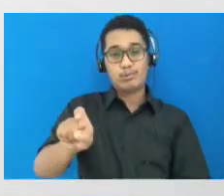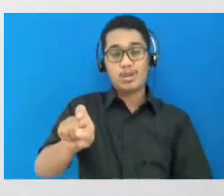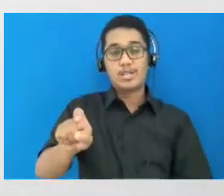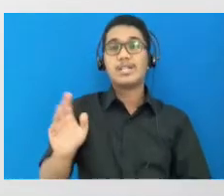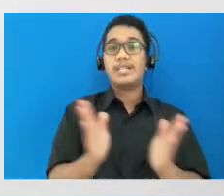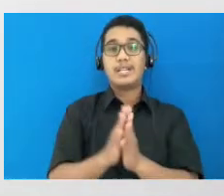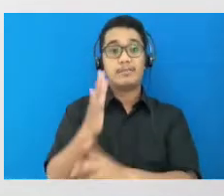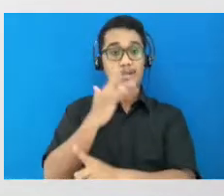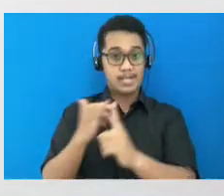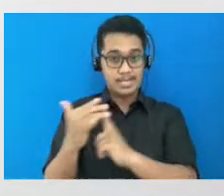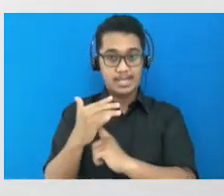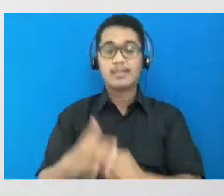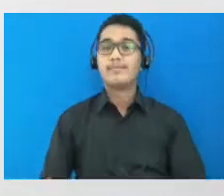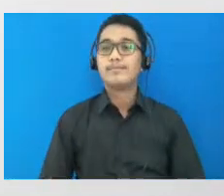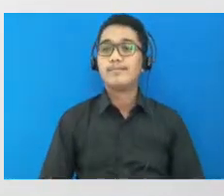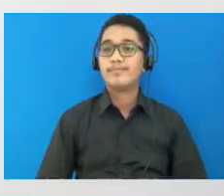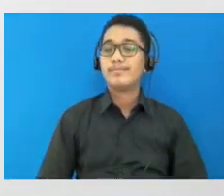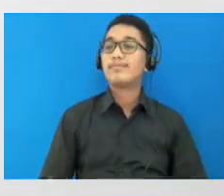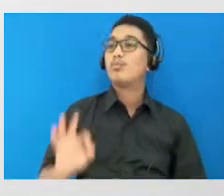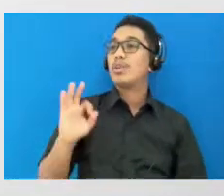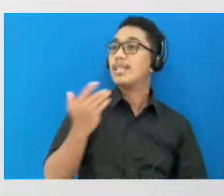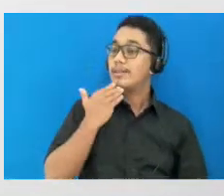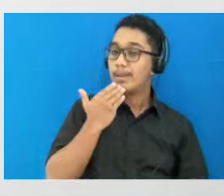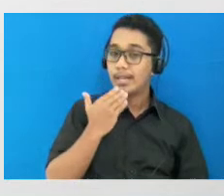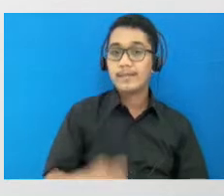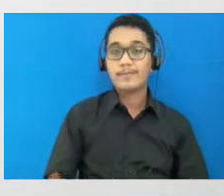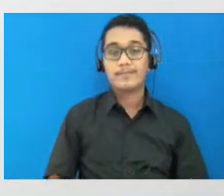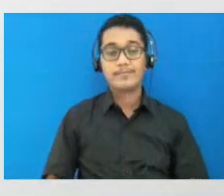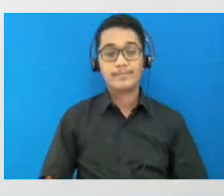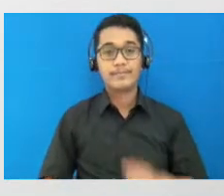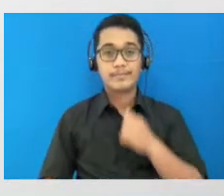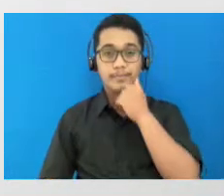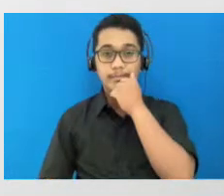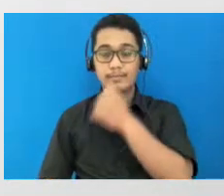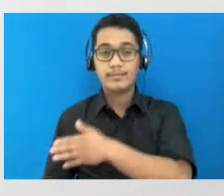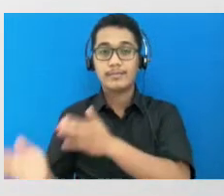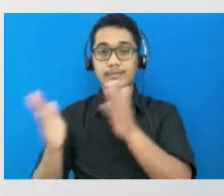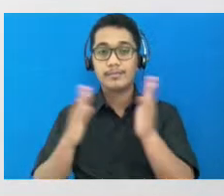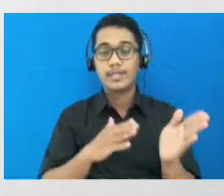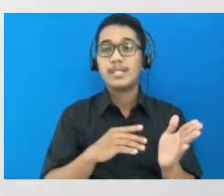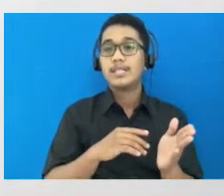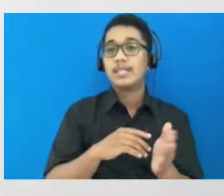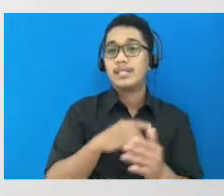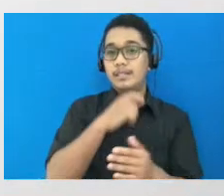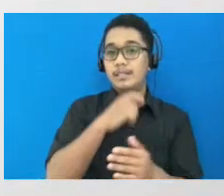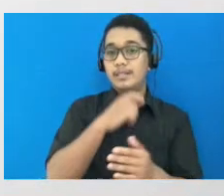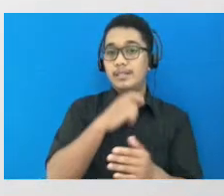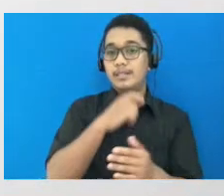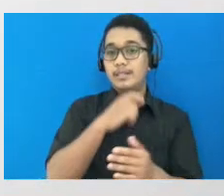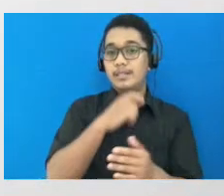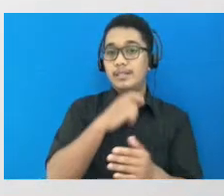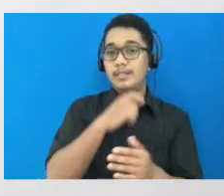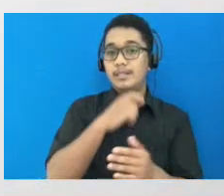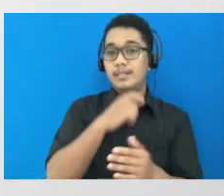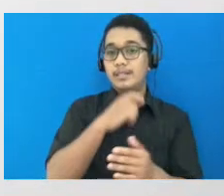umum. Terima kasih, Bu Shirley. Saya mau ke rekan jurnalis yang memberikan pertanyaan. Ada Hani